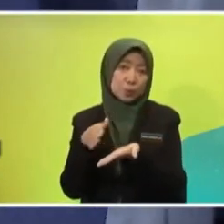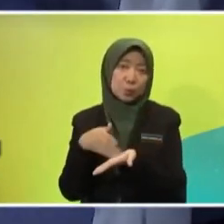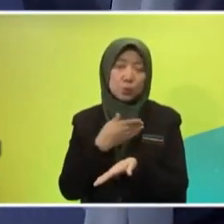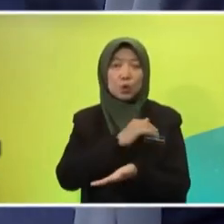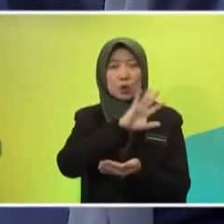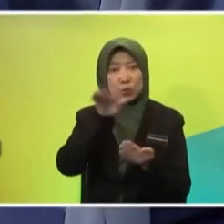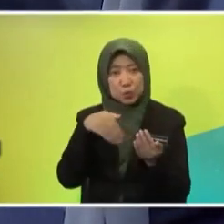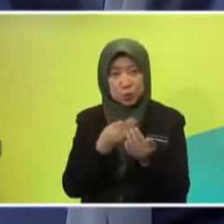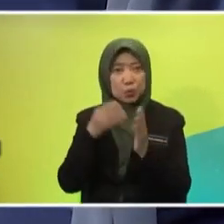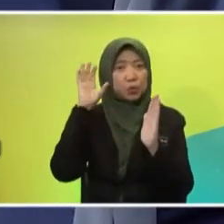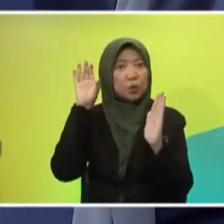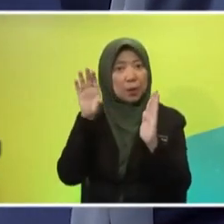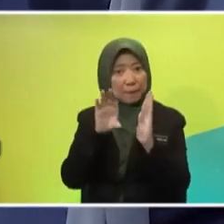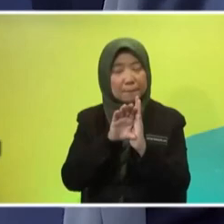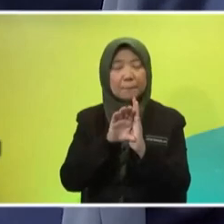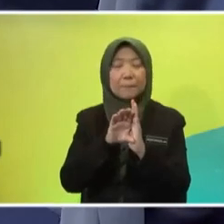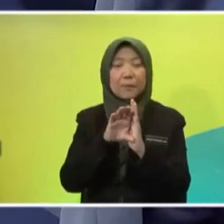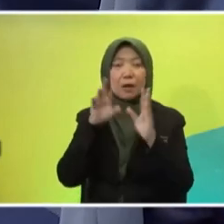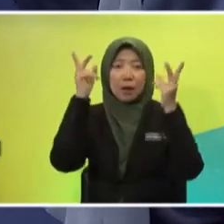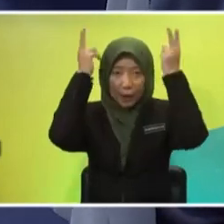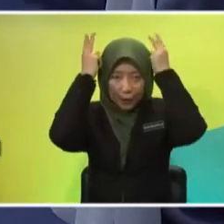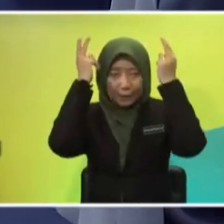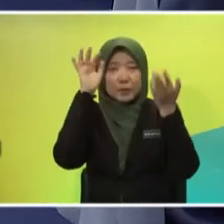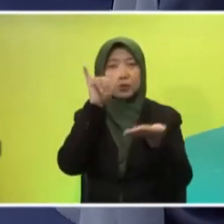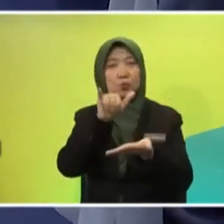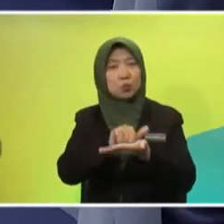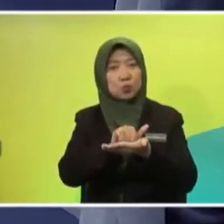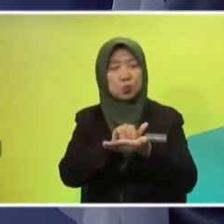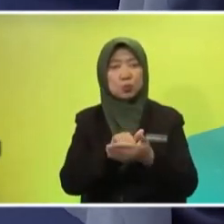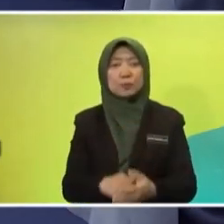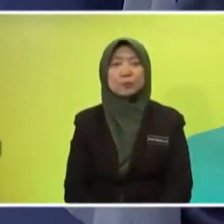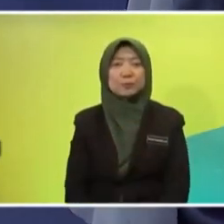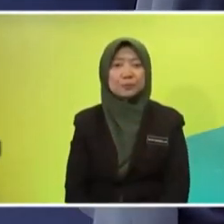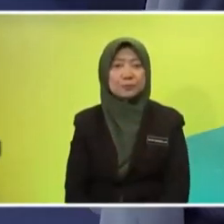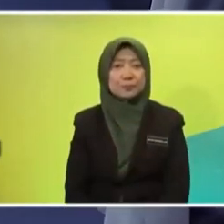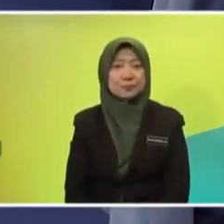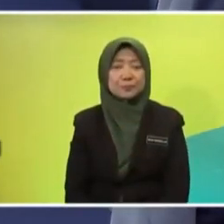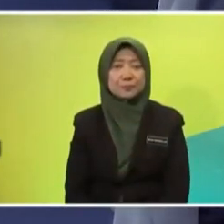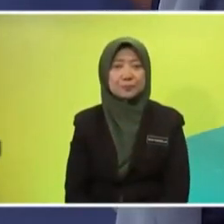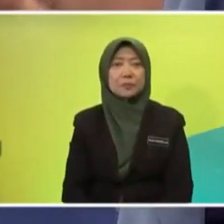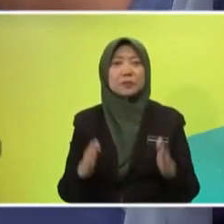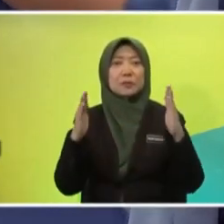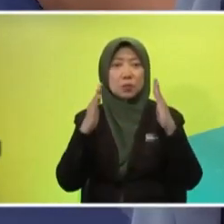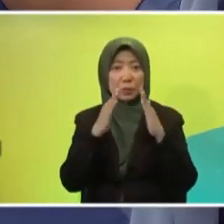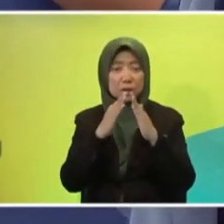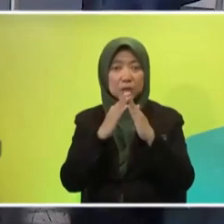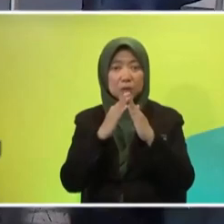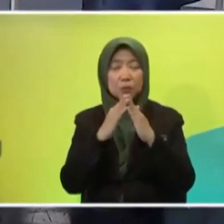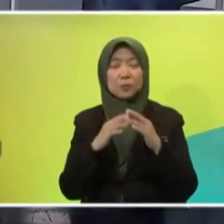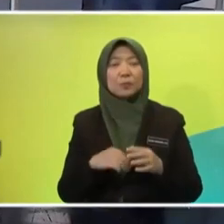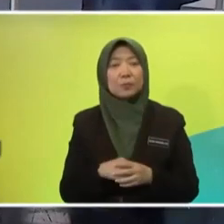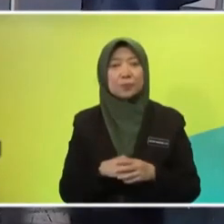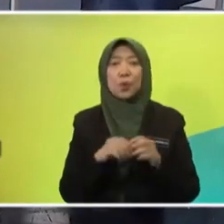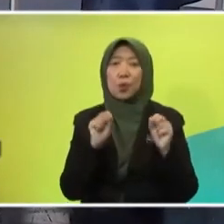betul. Okey, wah seronoknya. Ya. Adik-adik kat rumah tu kalau buat biar ada ibu bapa untuk